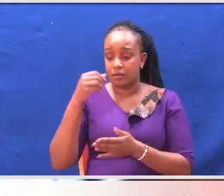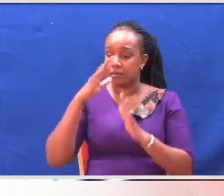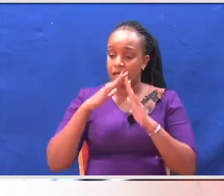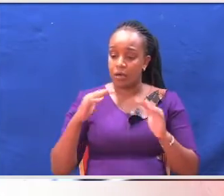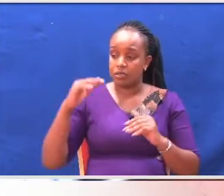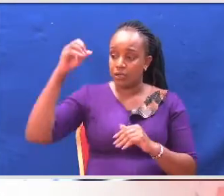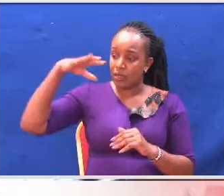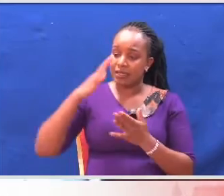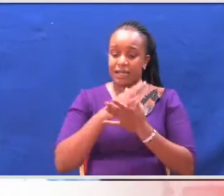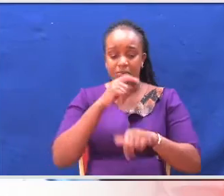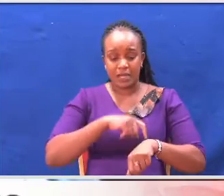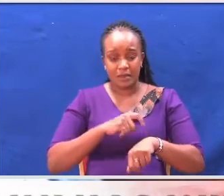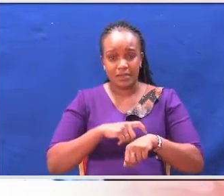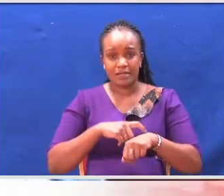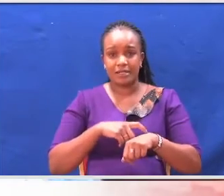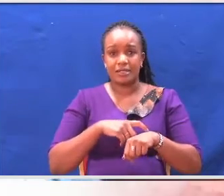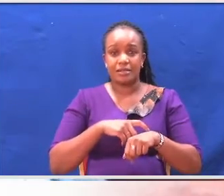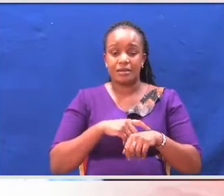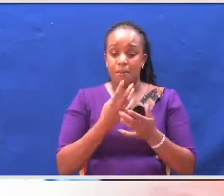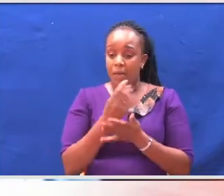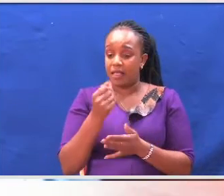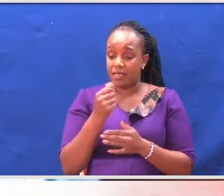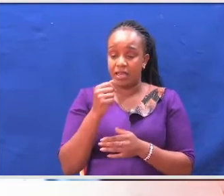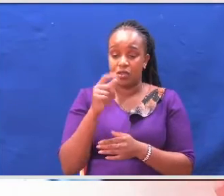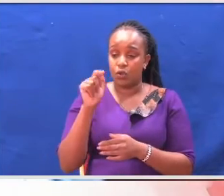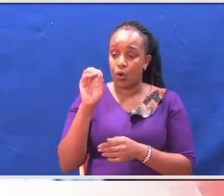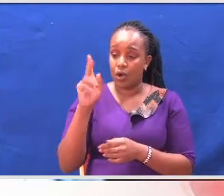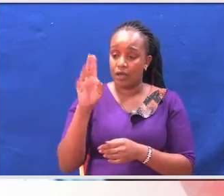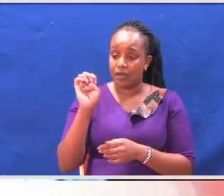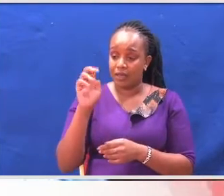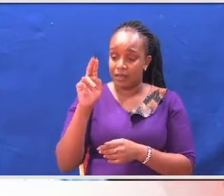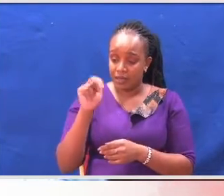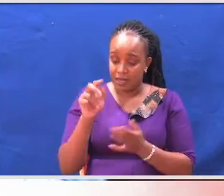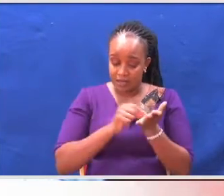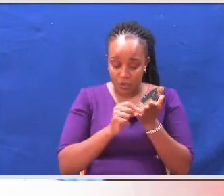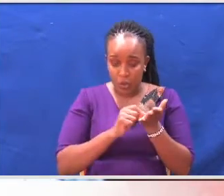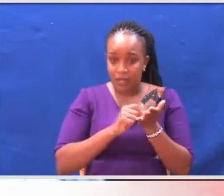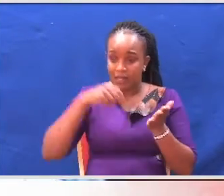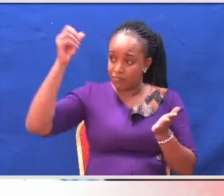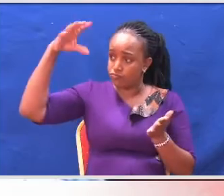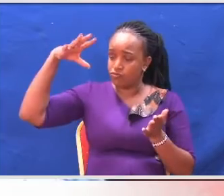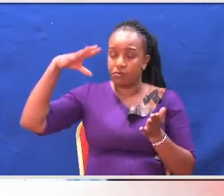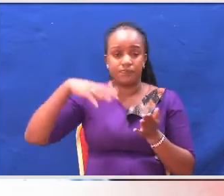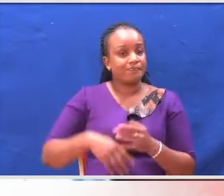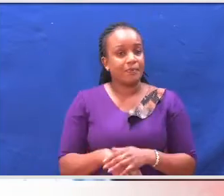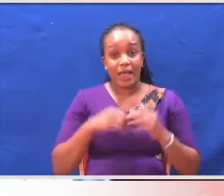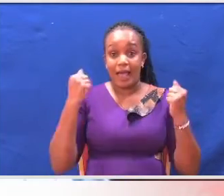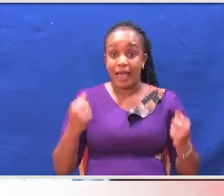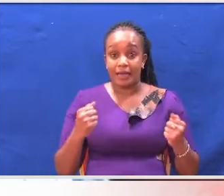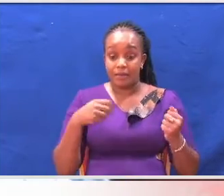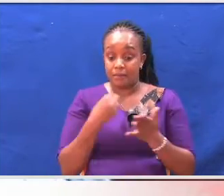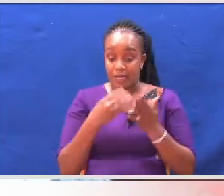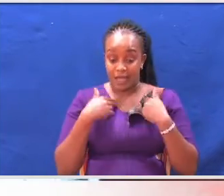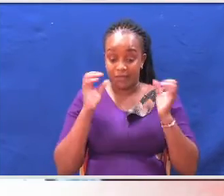mahali hata hiyo token hauwezi afford kuilipa. Sasa inabidi unakaa kwa giza. Siku ile utapata pesa